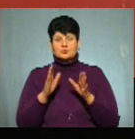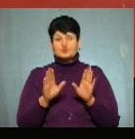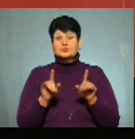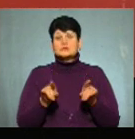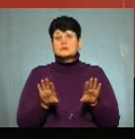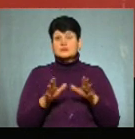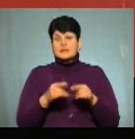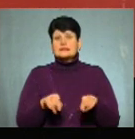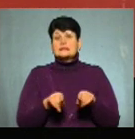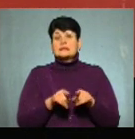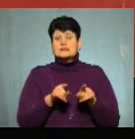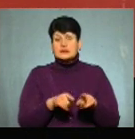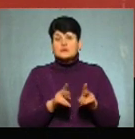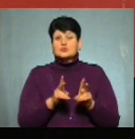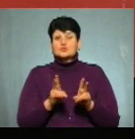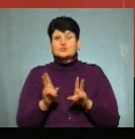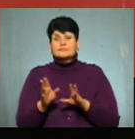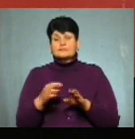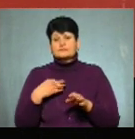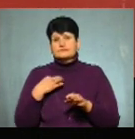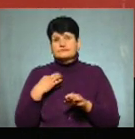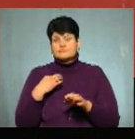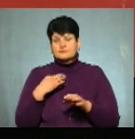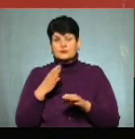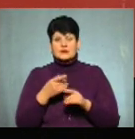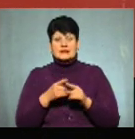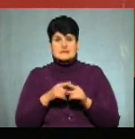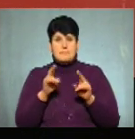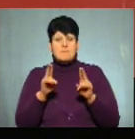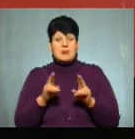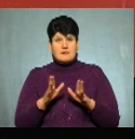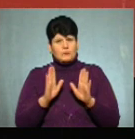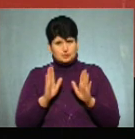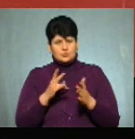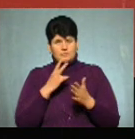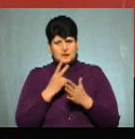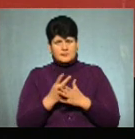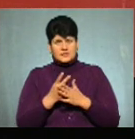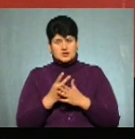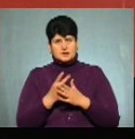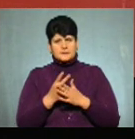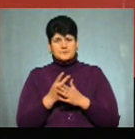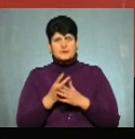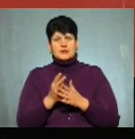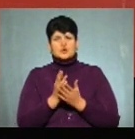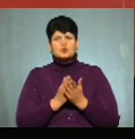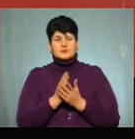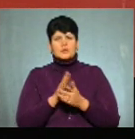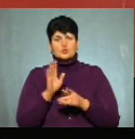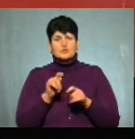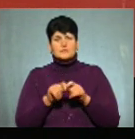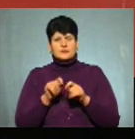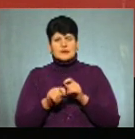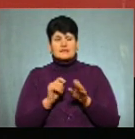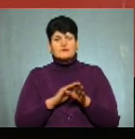що все ж таки дехто нехтуватиме цим правилом, чи будуть передбачені відповідні служби, які стежатимуть за